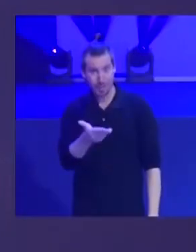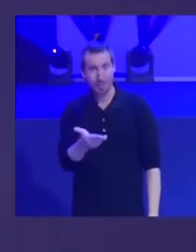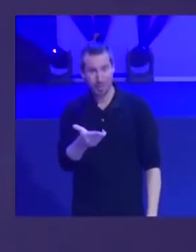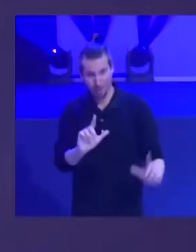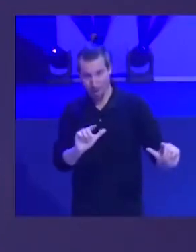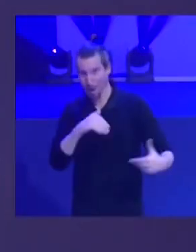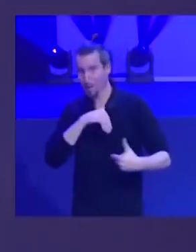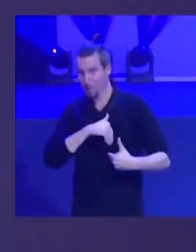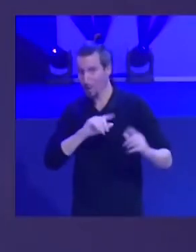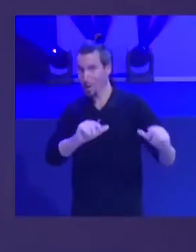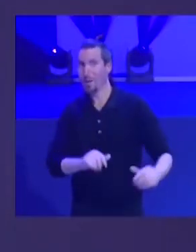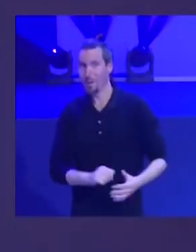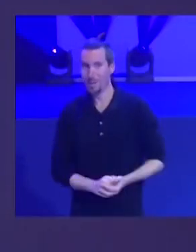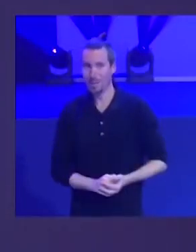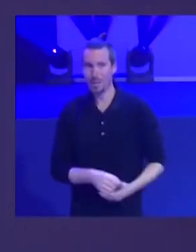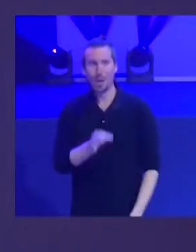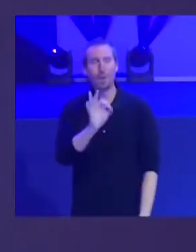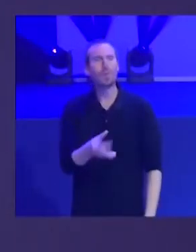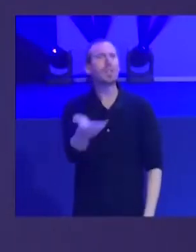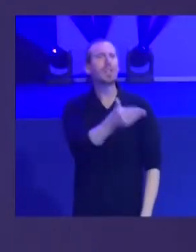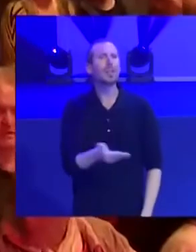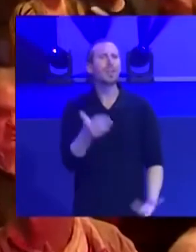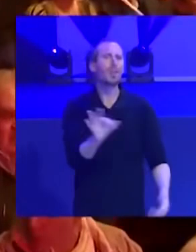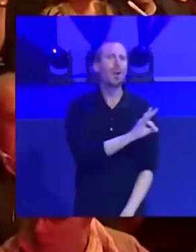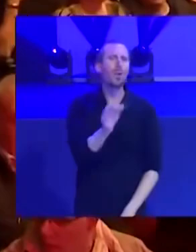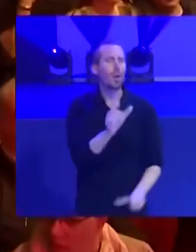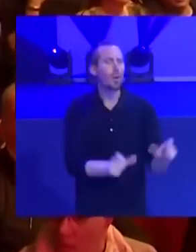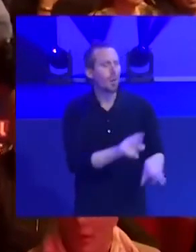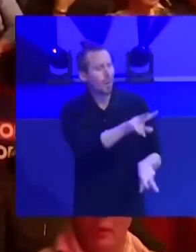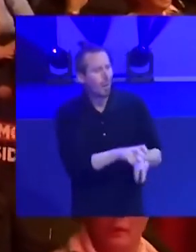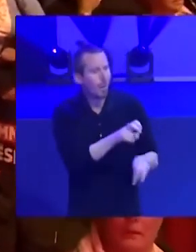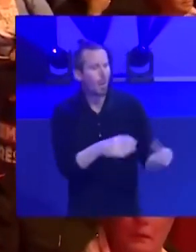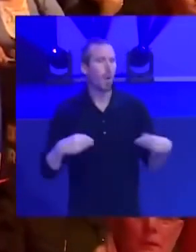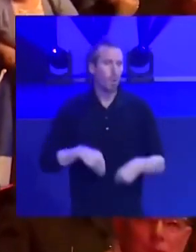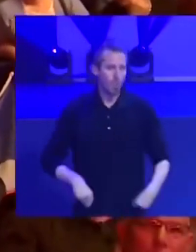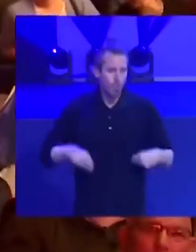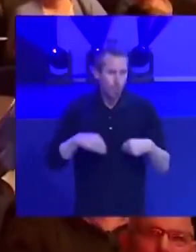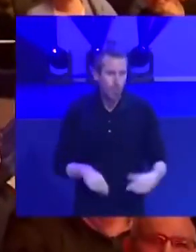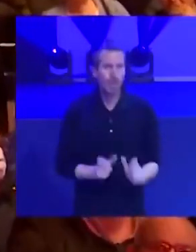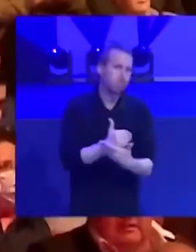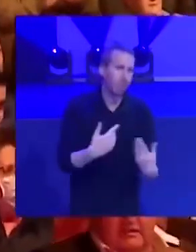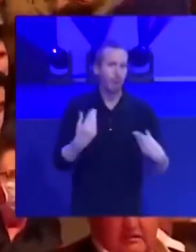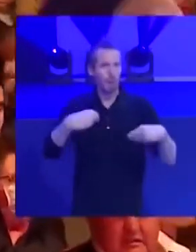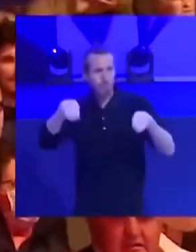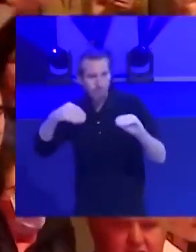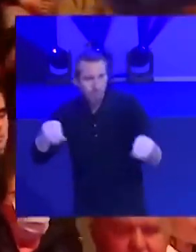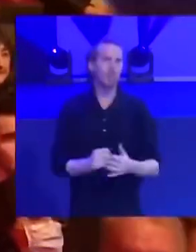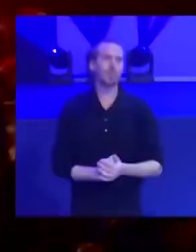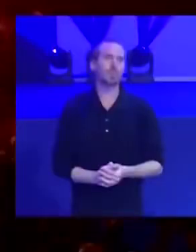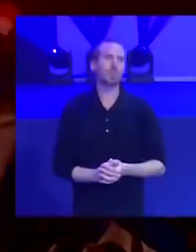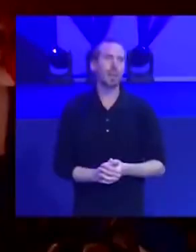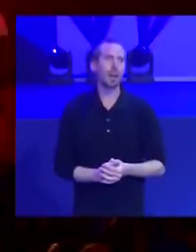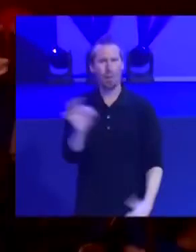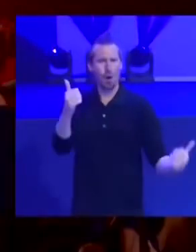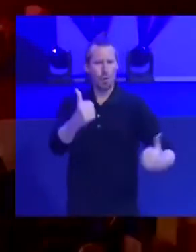Oui, c'est vous, la France des paysans et des ouvriers, des artisans, des employés, des commerçants. La France